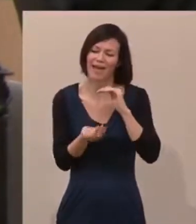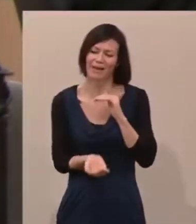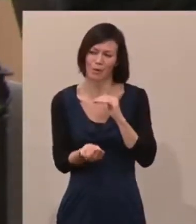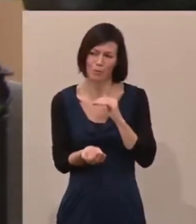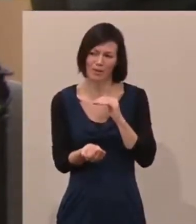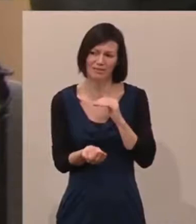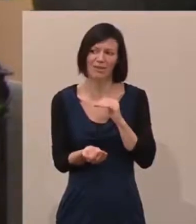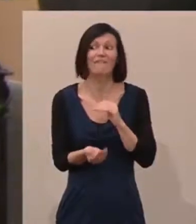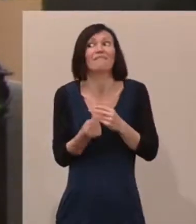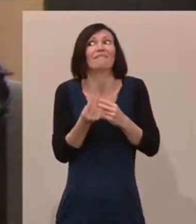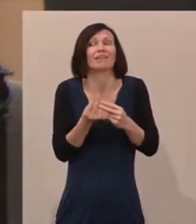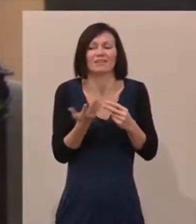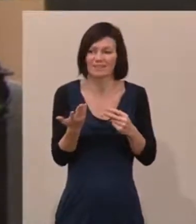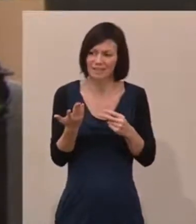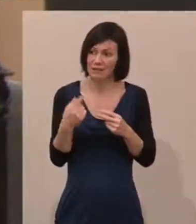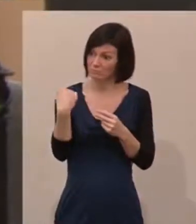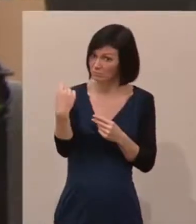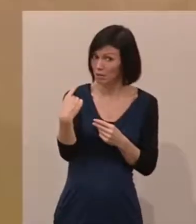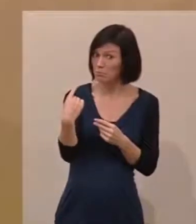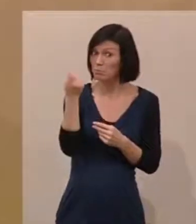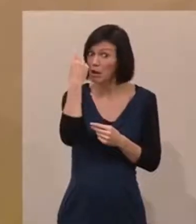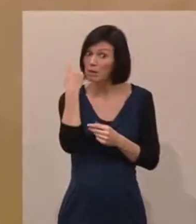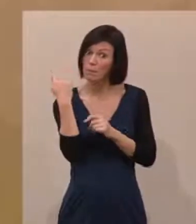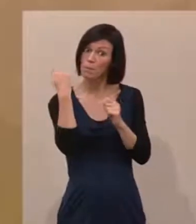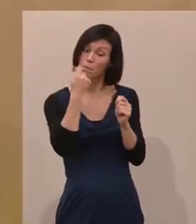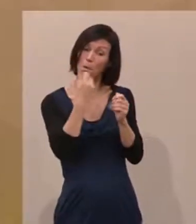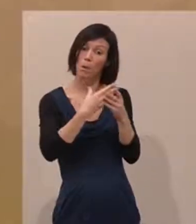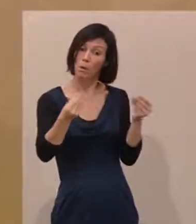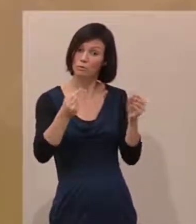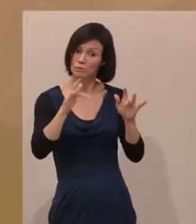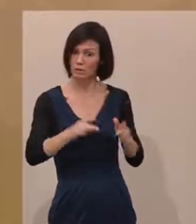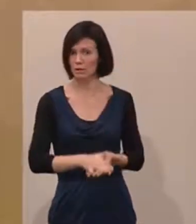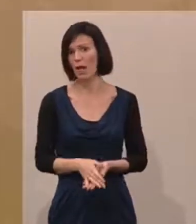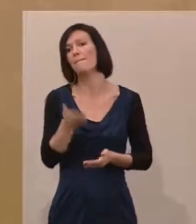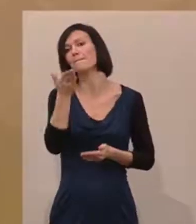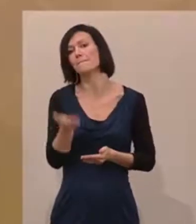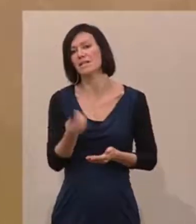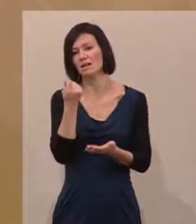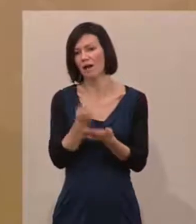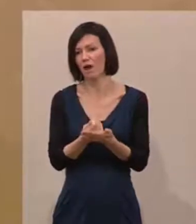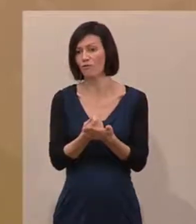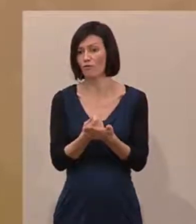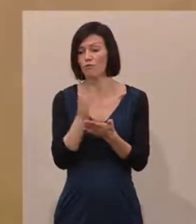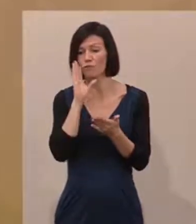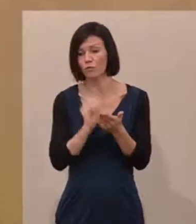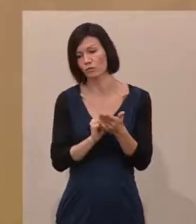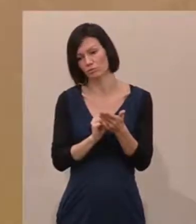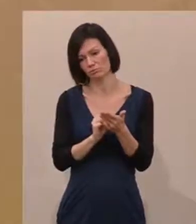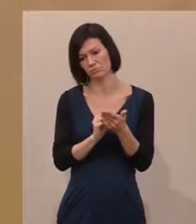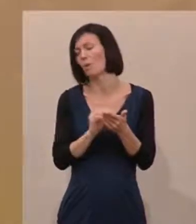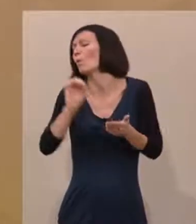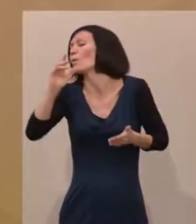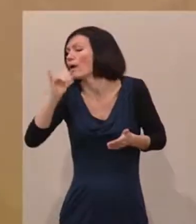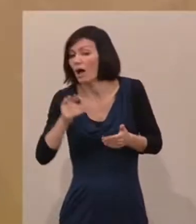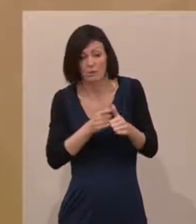Sie sagen, Sie bieten Lösungen an. Ja, Mietkaufwohnungen. Ja, okay. Aber erstens, von denen gibt es wenige.